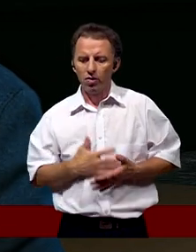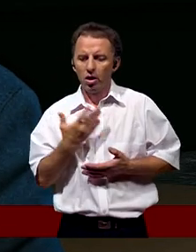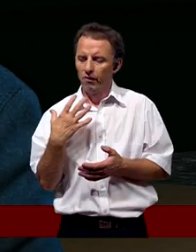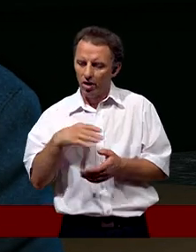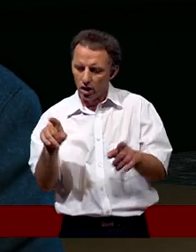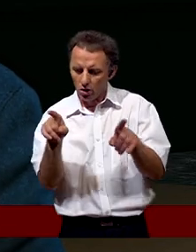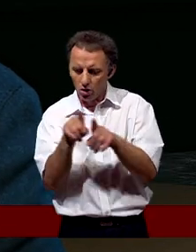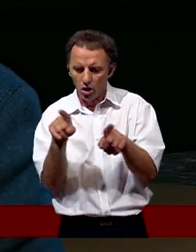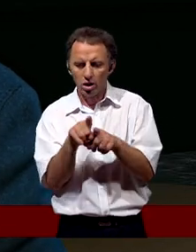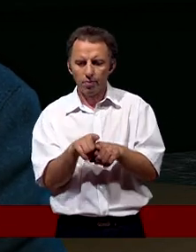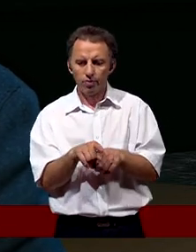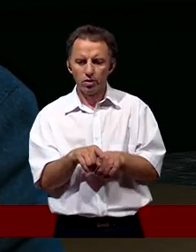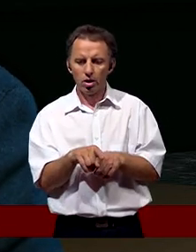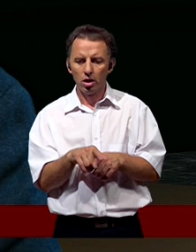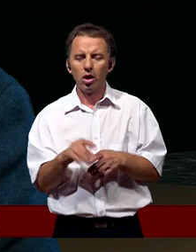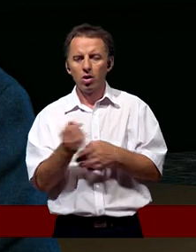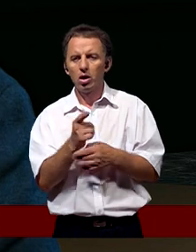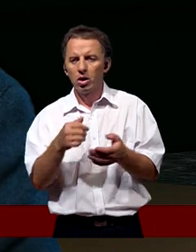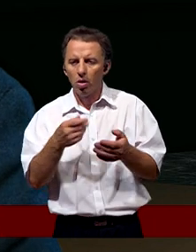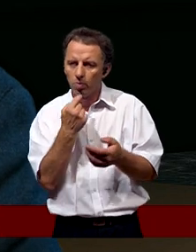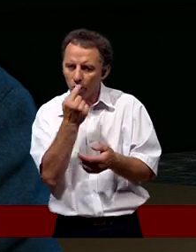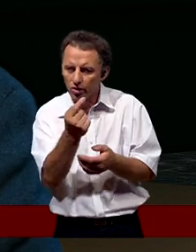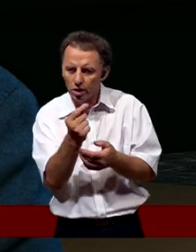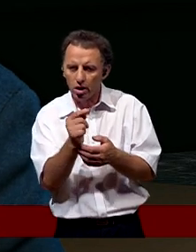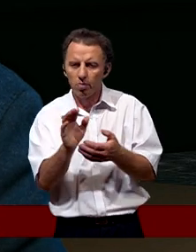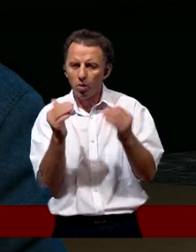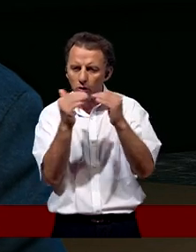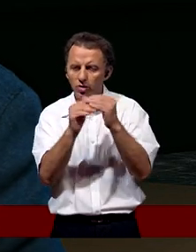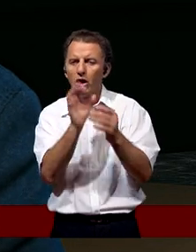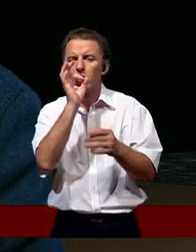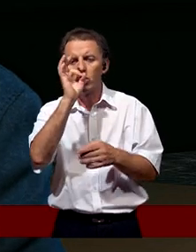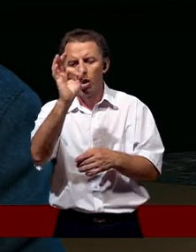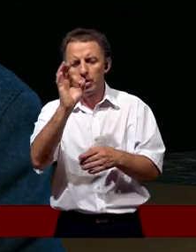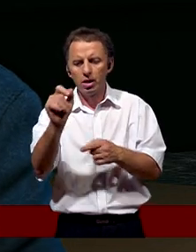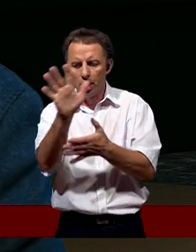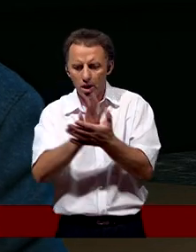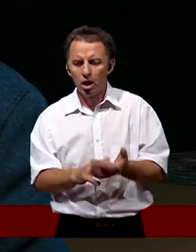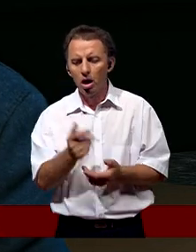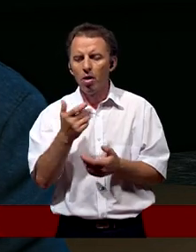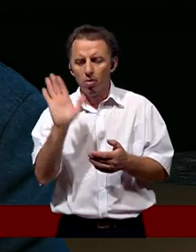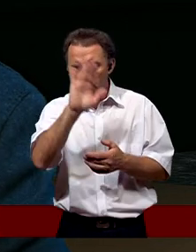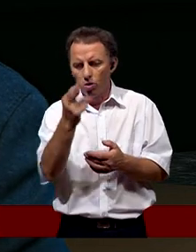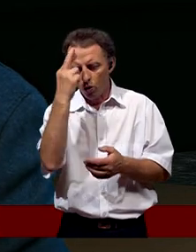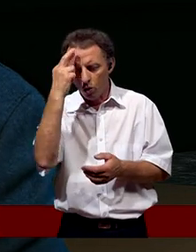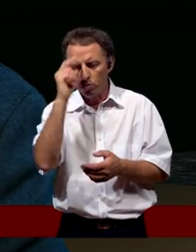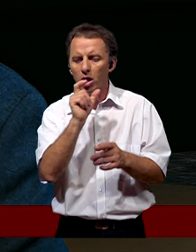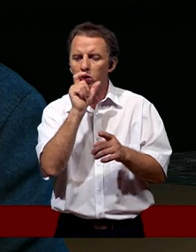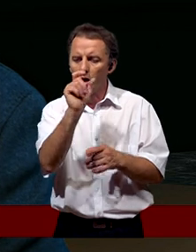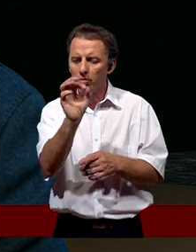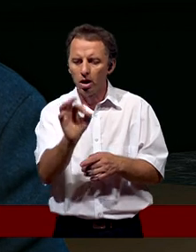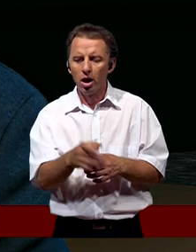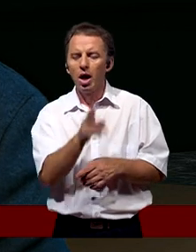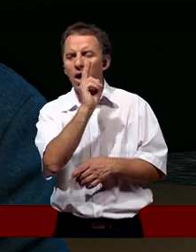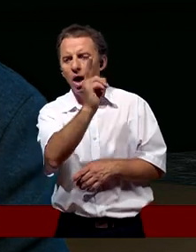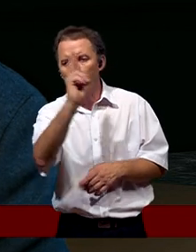mi się, że tu warto też, może trudno definiować dobroć, ale wiecie, ja się zastanowiłem pod kątem tych lekcji, jak Bóg rozumie dobroć. Co to